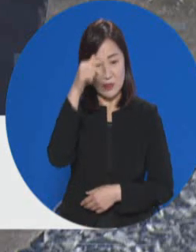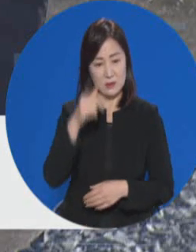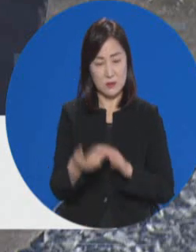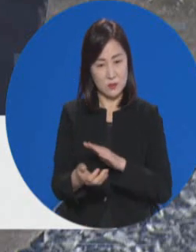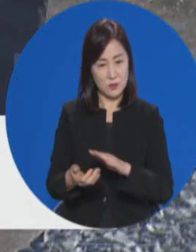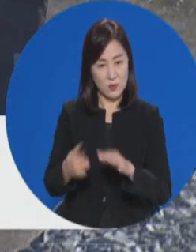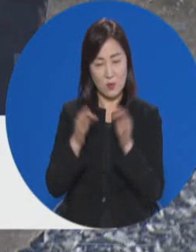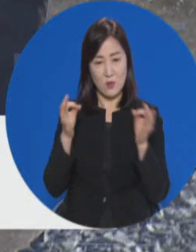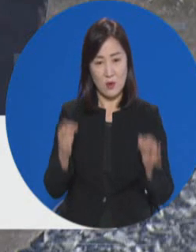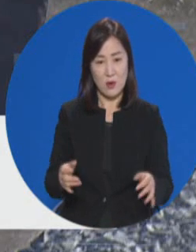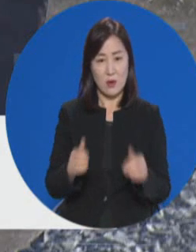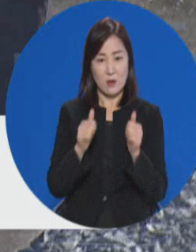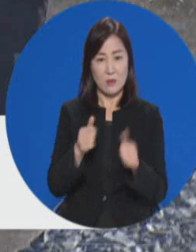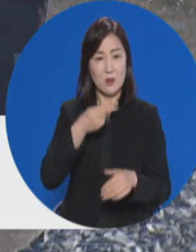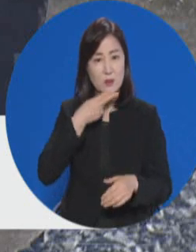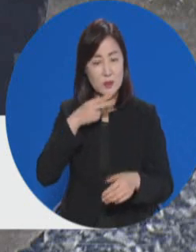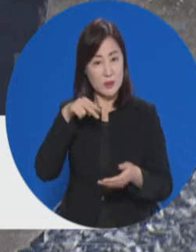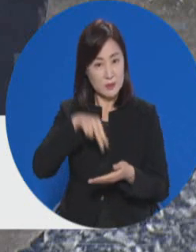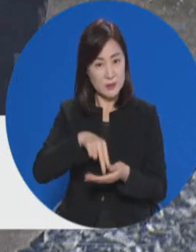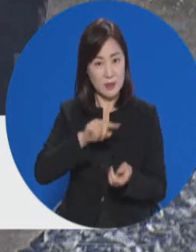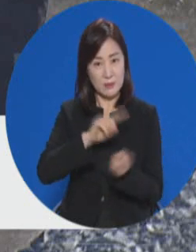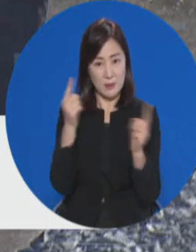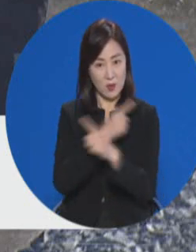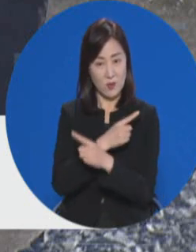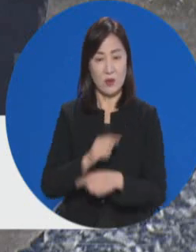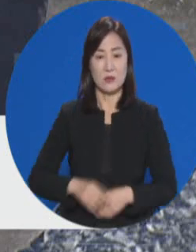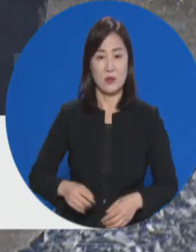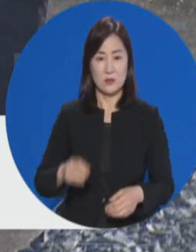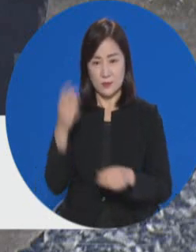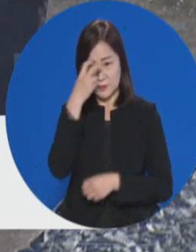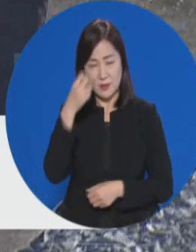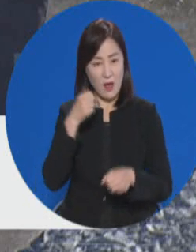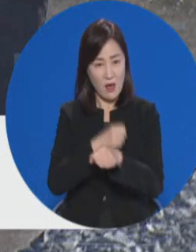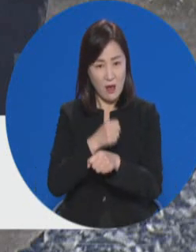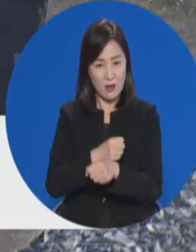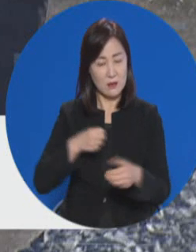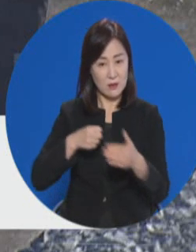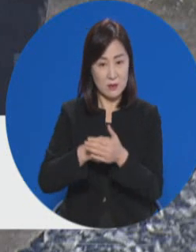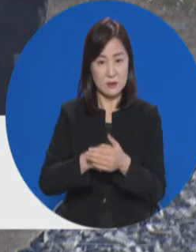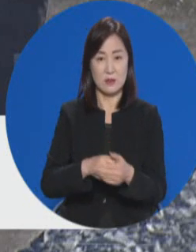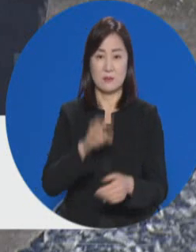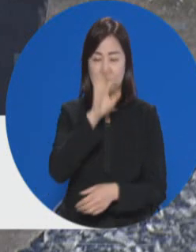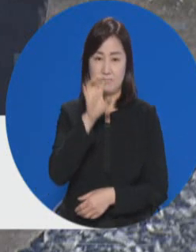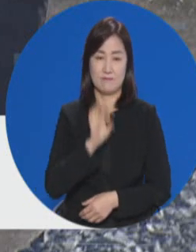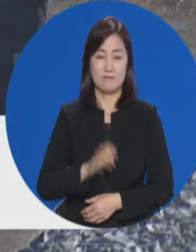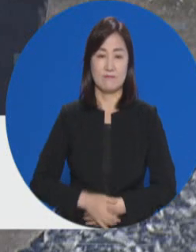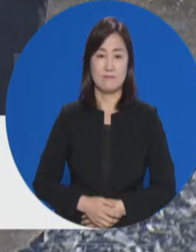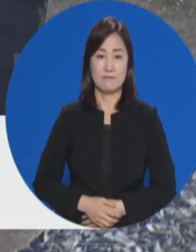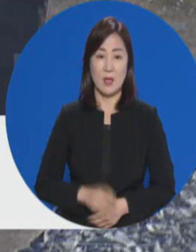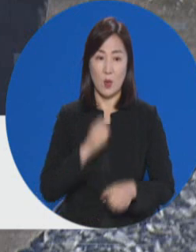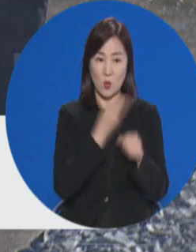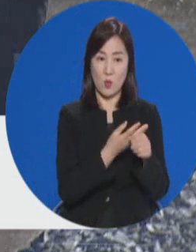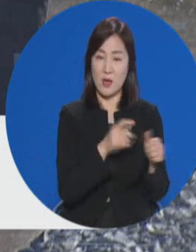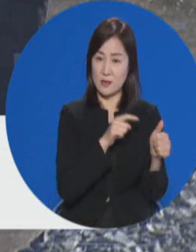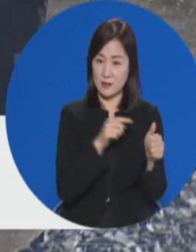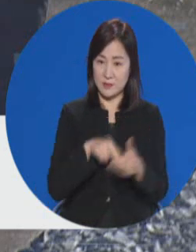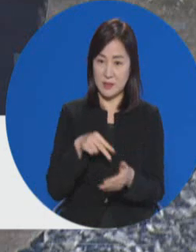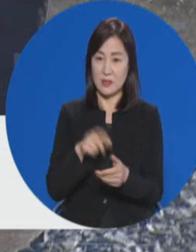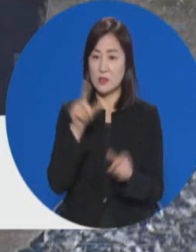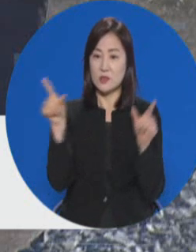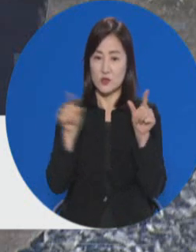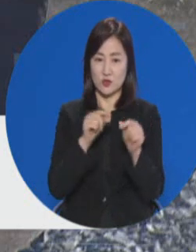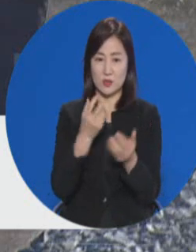입장을 정말로 바꾼 것인지 수사 의지가 있는지가 관건입니다. 고발인은 추가 증거를 제출해서